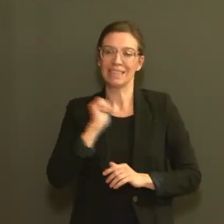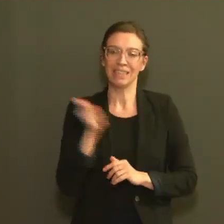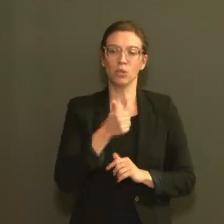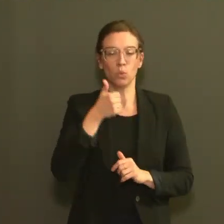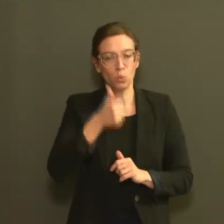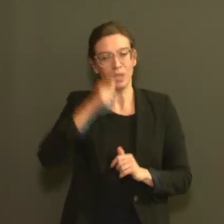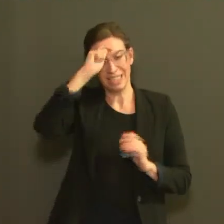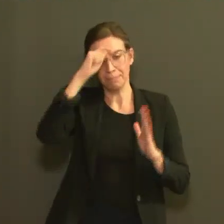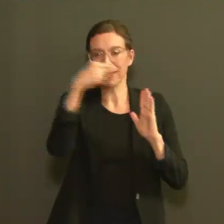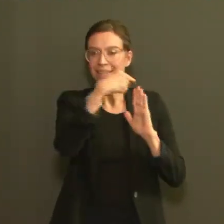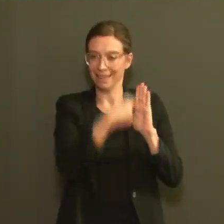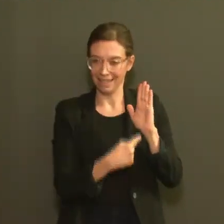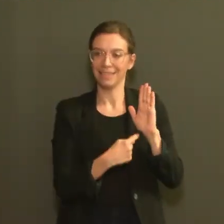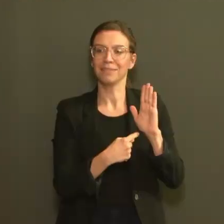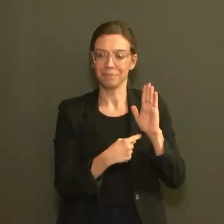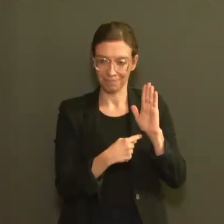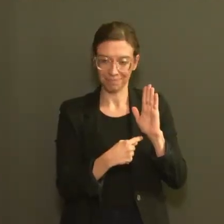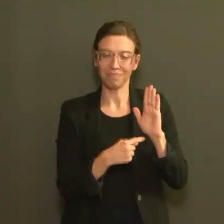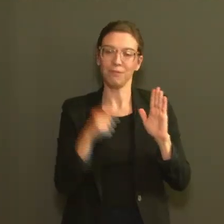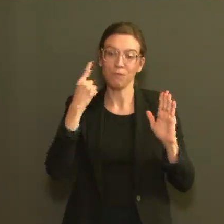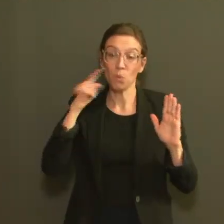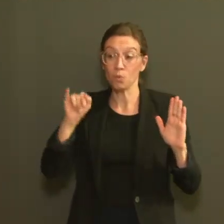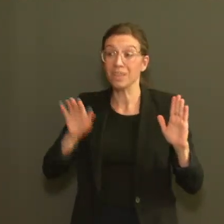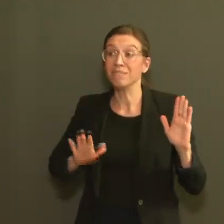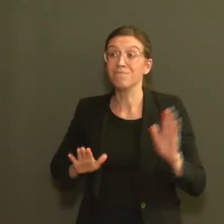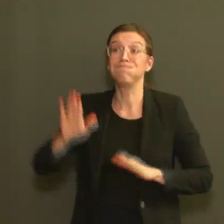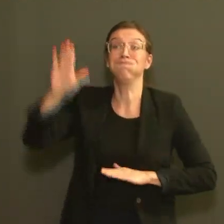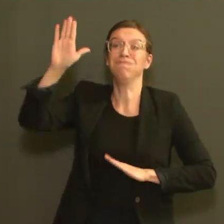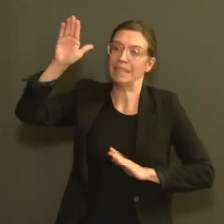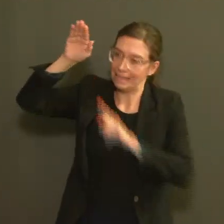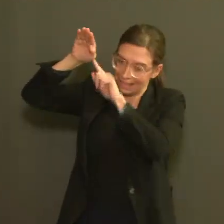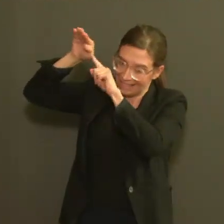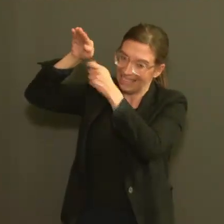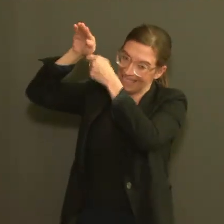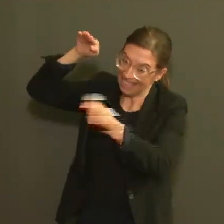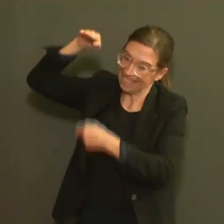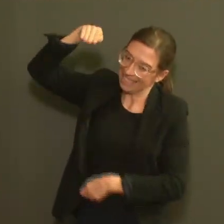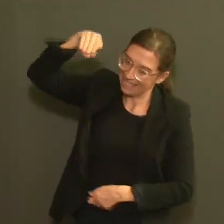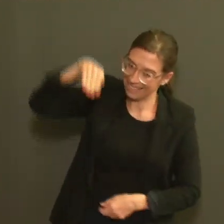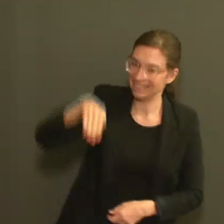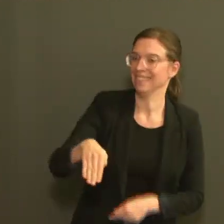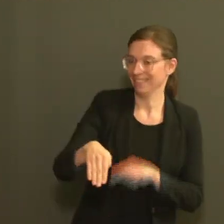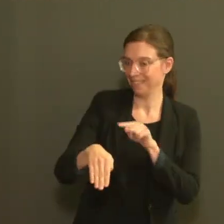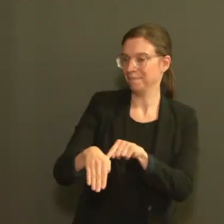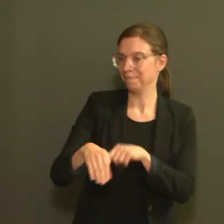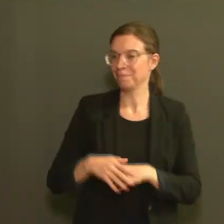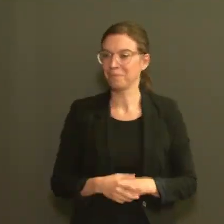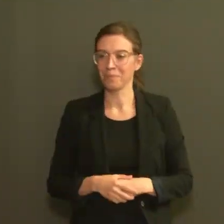Samen hebben we dit gedaan in maart en april en samen kunnen we dit nu opnieuw doen. Dank u wel.